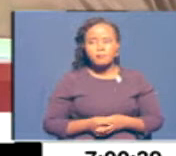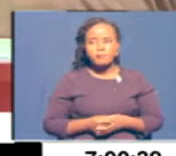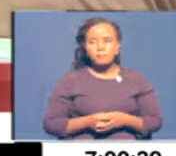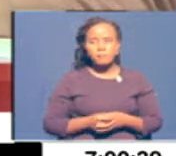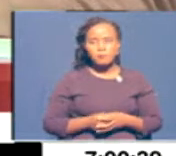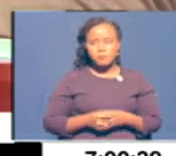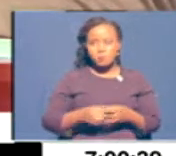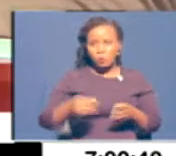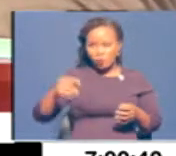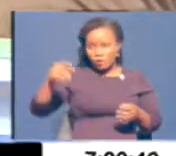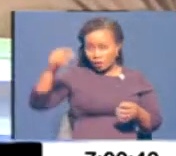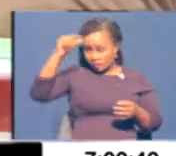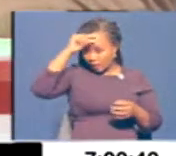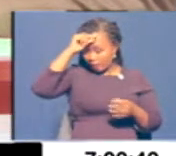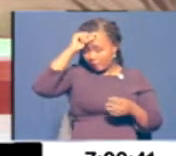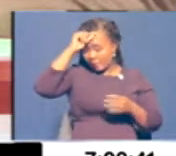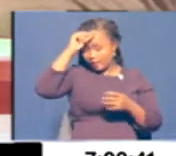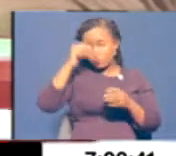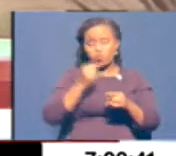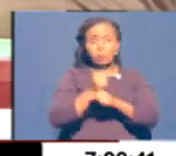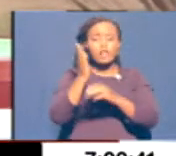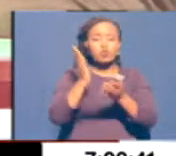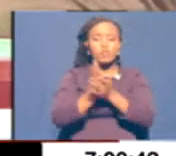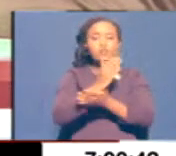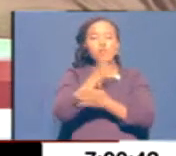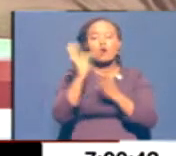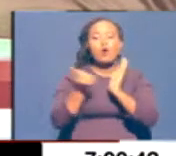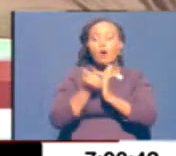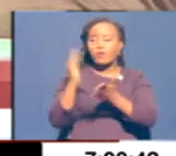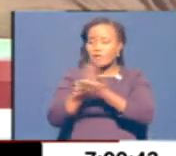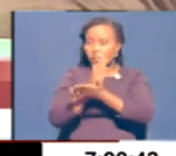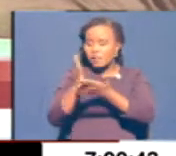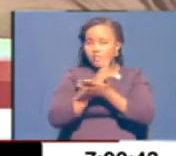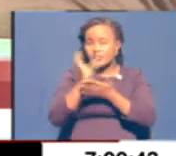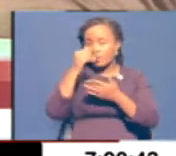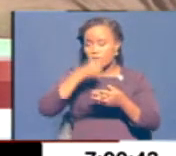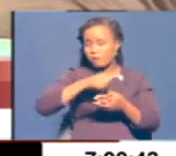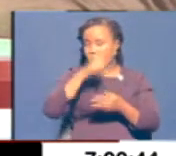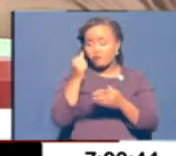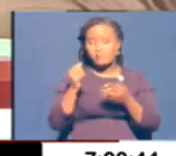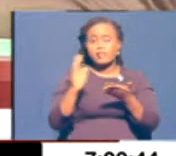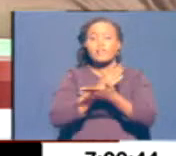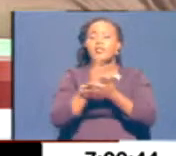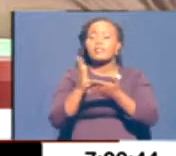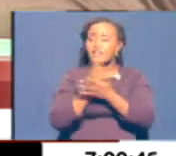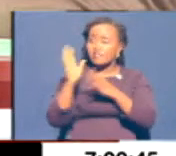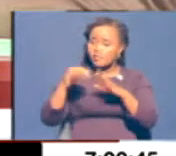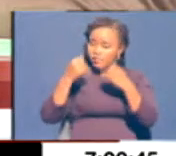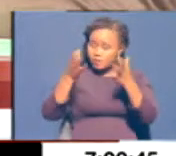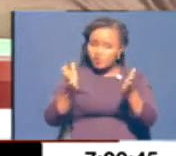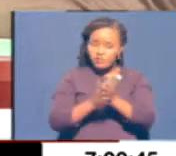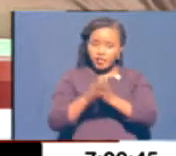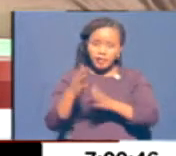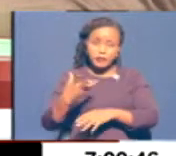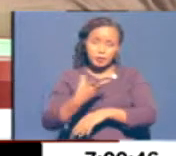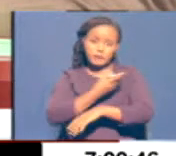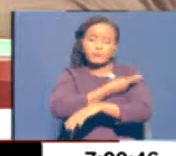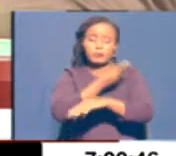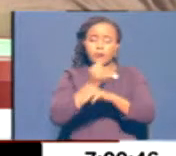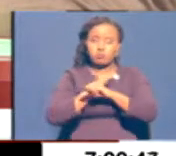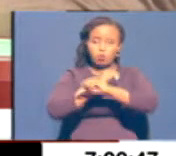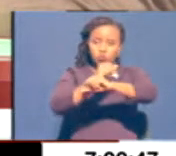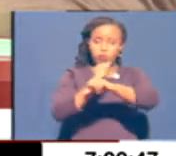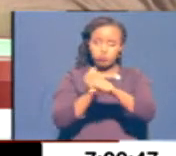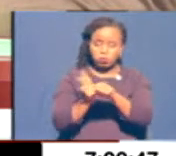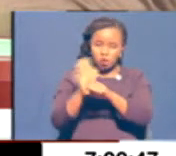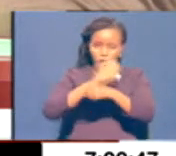Serikali itajumuisha usaidizi wa sekta ya kibinafsi katika usambazaji na utoaji wa chanjo za kuzuia maambukizi ya